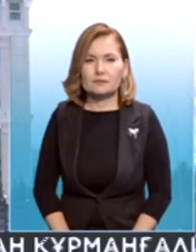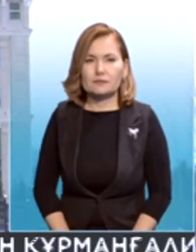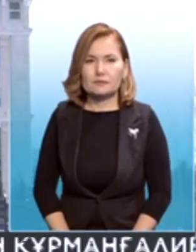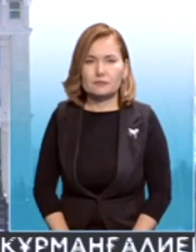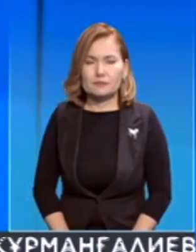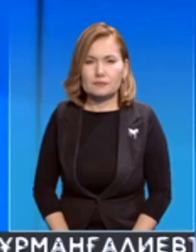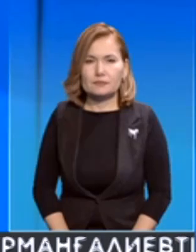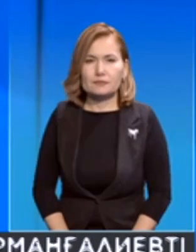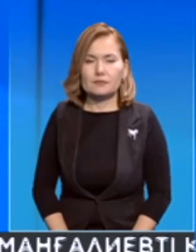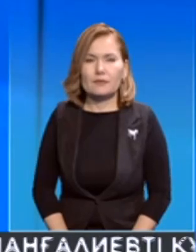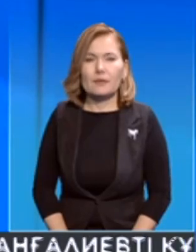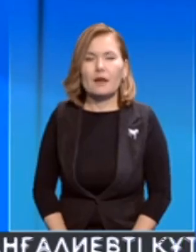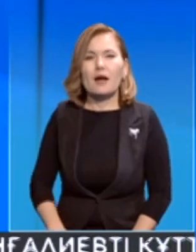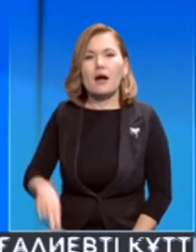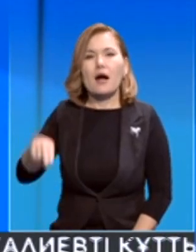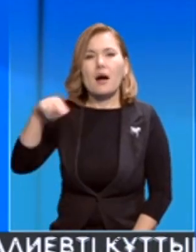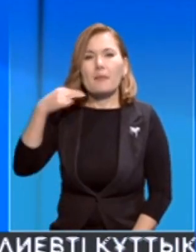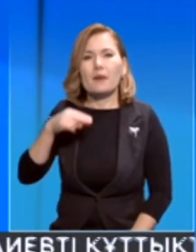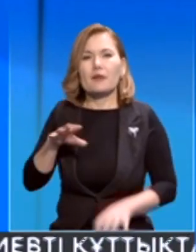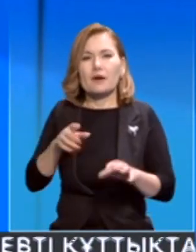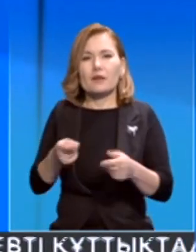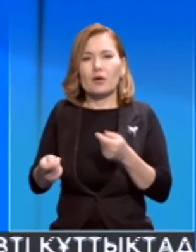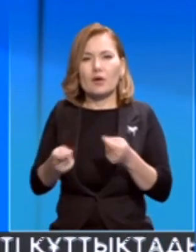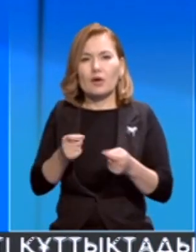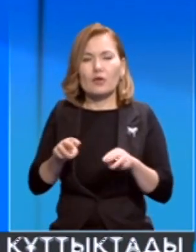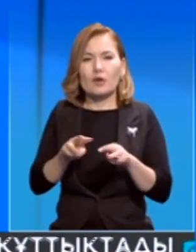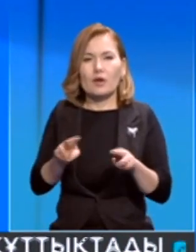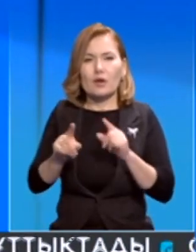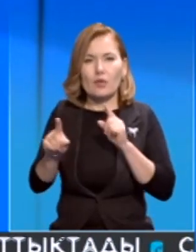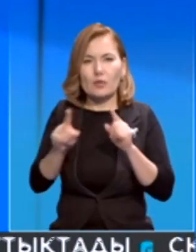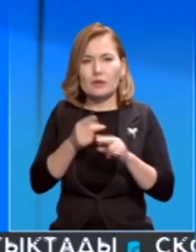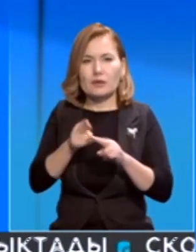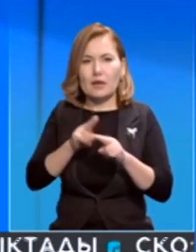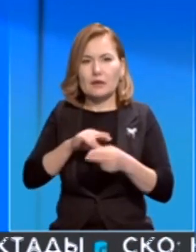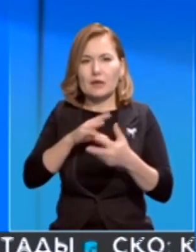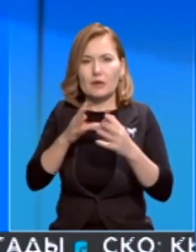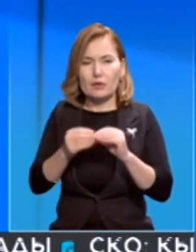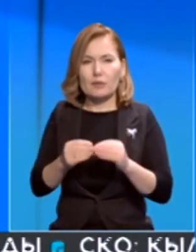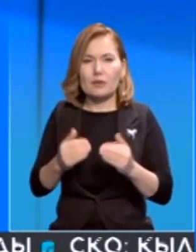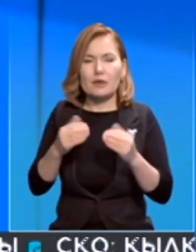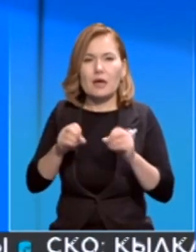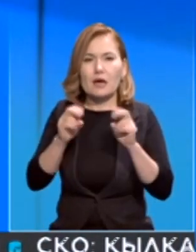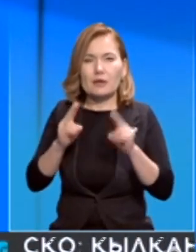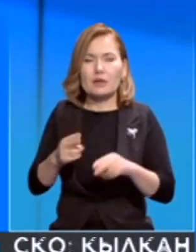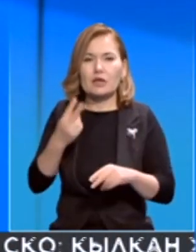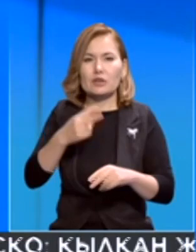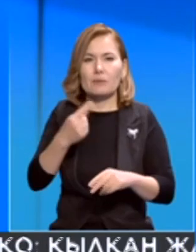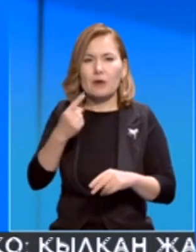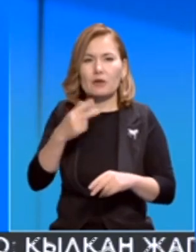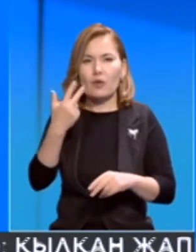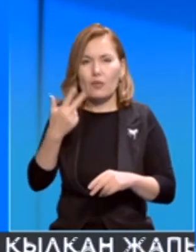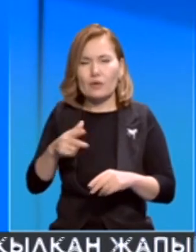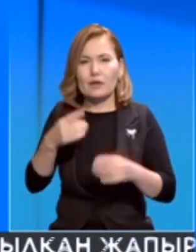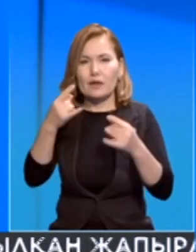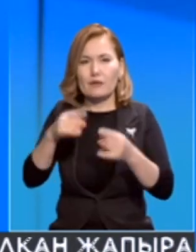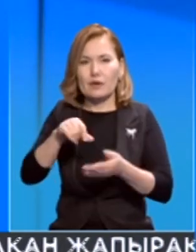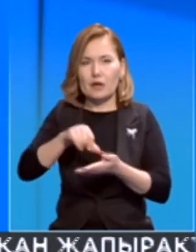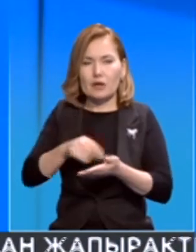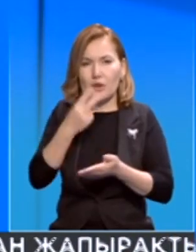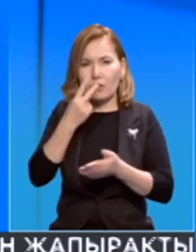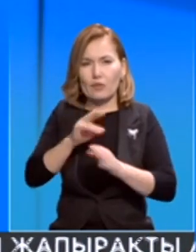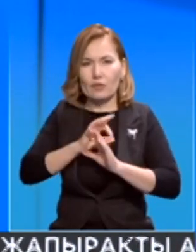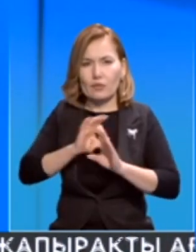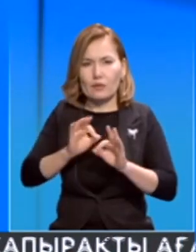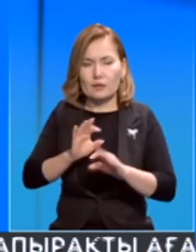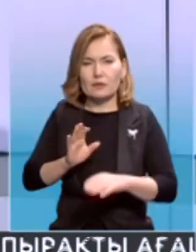арна. Президенттің төрағалығымен өткен бүгінгі үкіметтің кеңейтілген отырысы жайында арнайы хабар бүгін 21:30-да эфирге шығады.